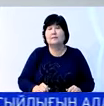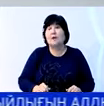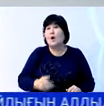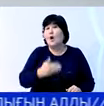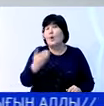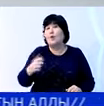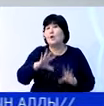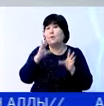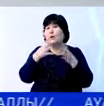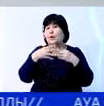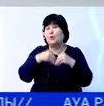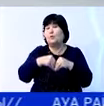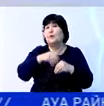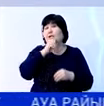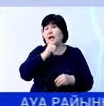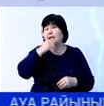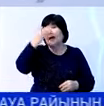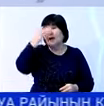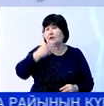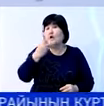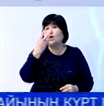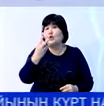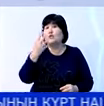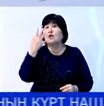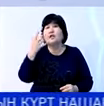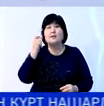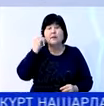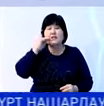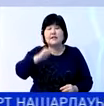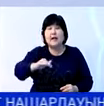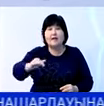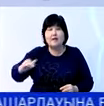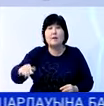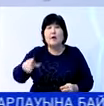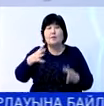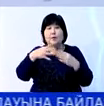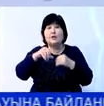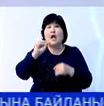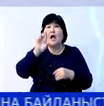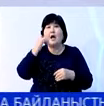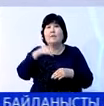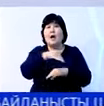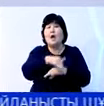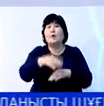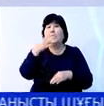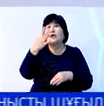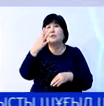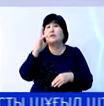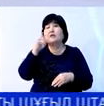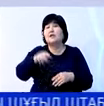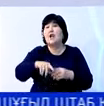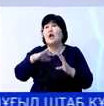Олар бүтіндей бір отбасының атасы, келіні, 3 және 5 жастағы немерелері. Және мүшелері Абай ауылынан 45 шақырым қашықтықта